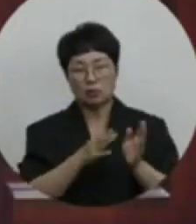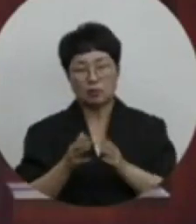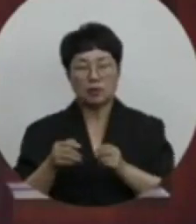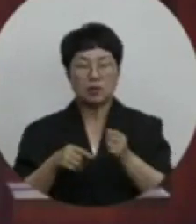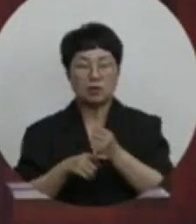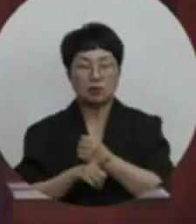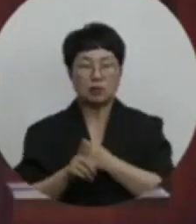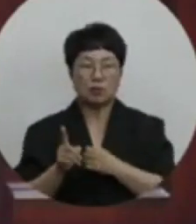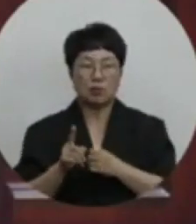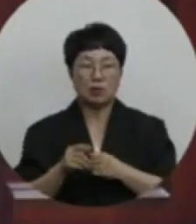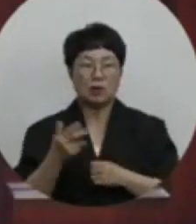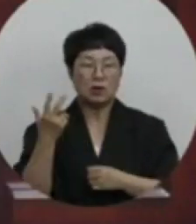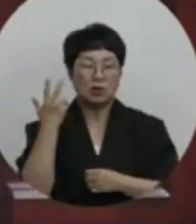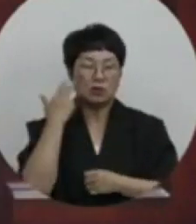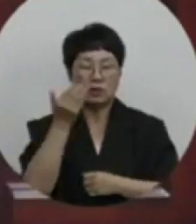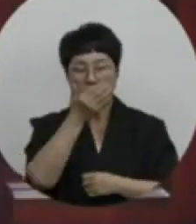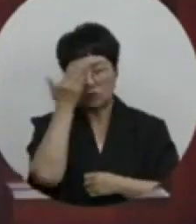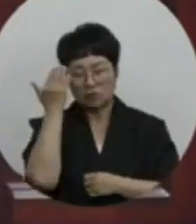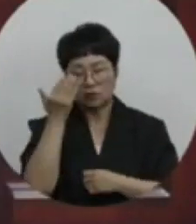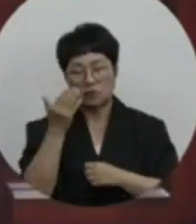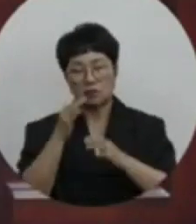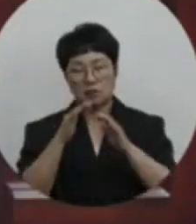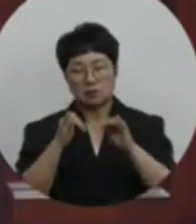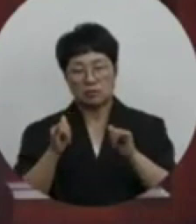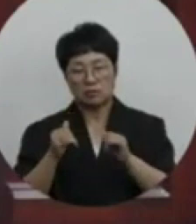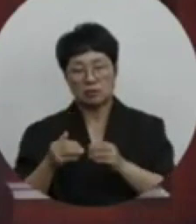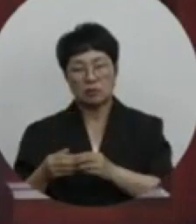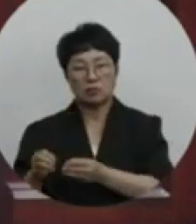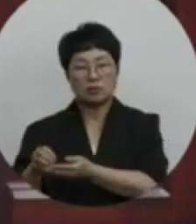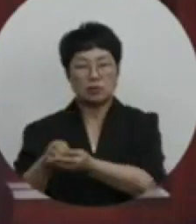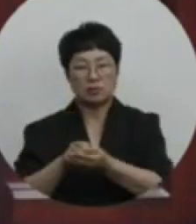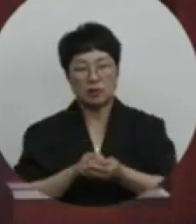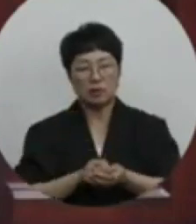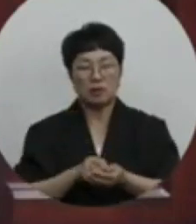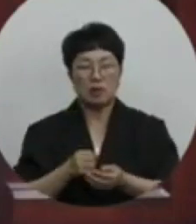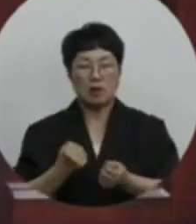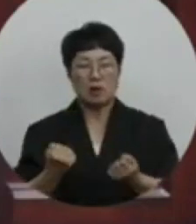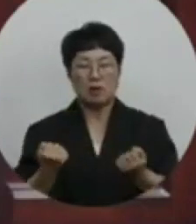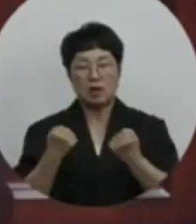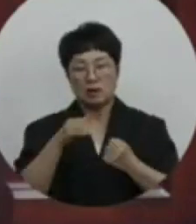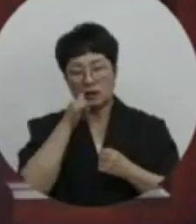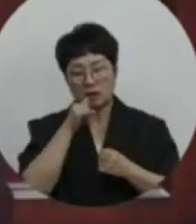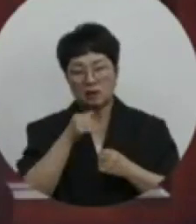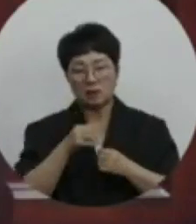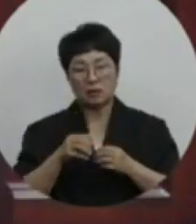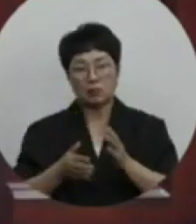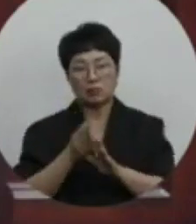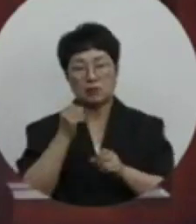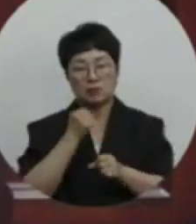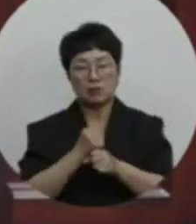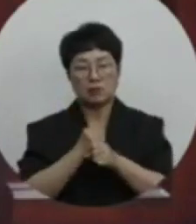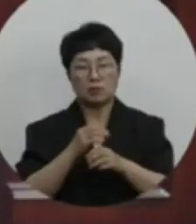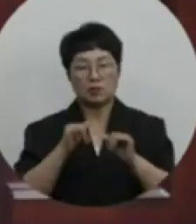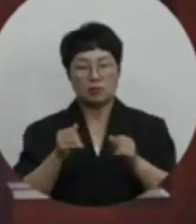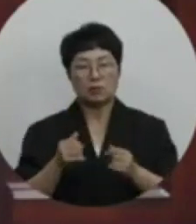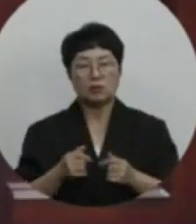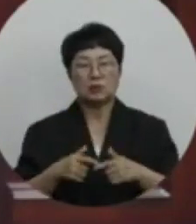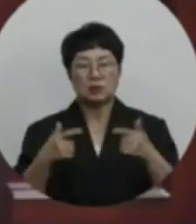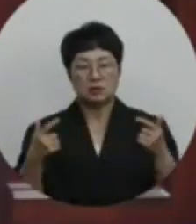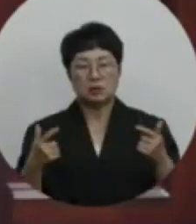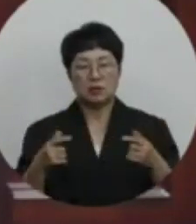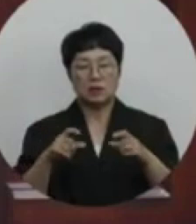이유 또한 여주시의 청년 인구를 유입하여 활력 있는 도시를 만들고 인구 증가와 지역 발전을